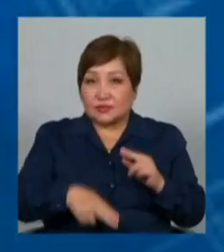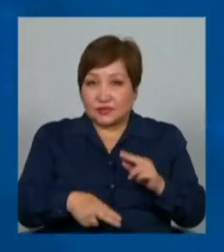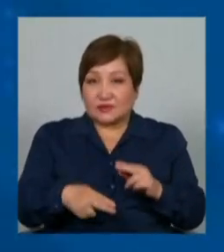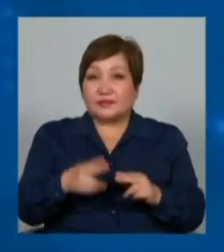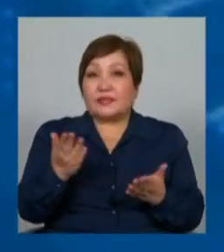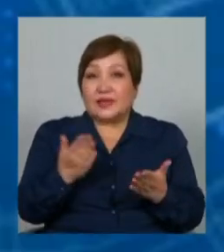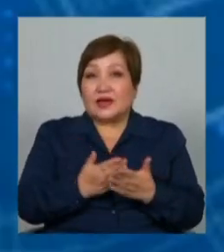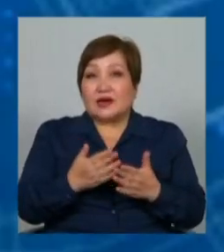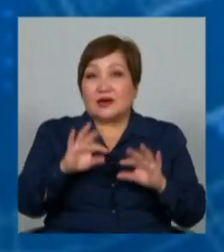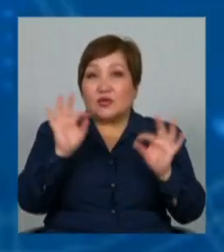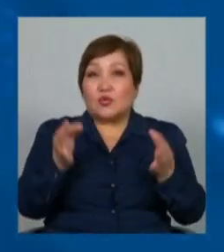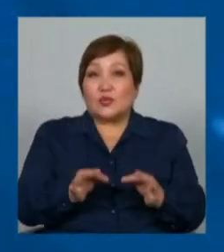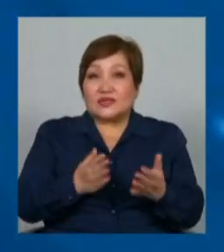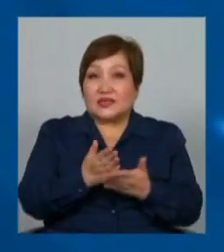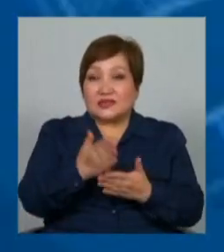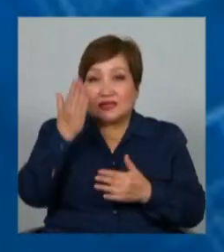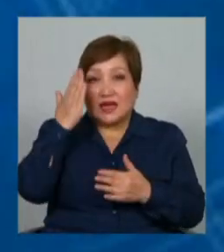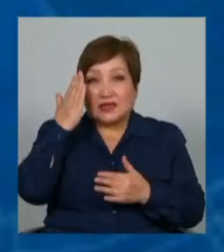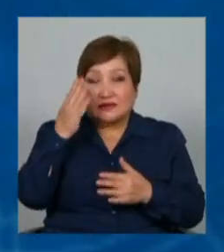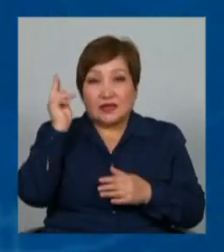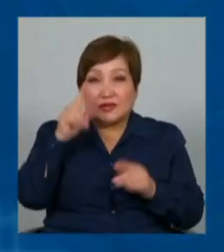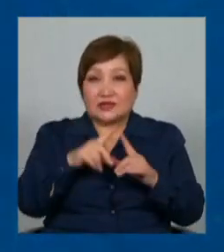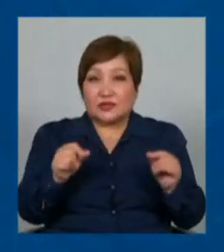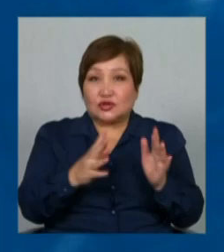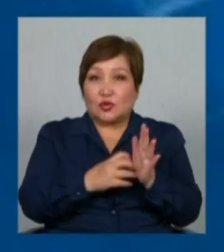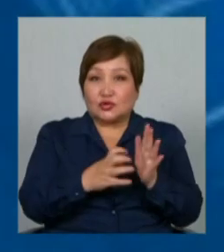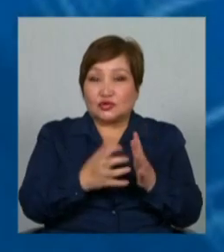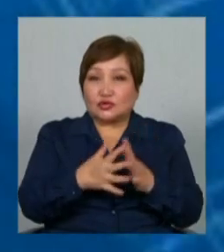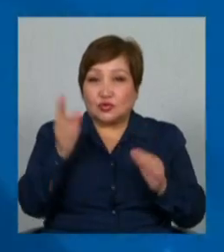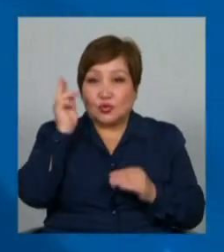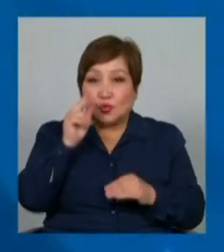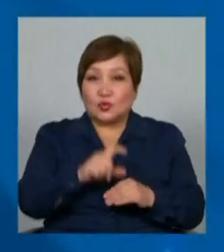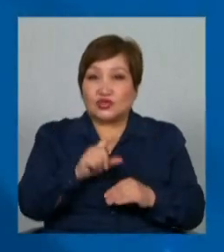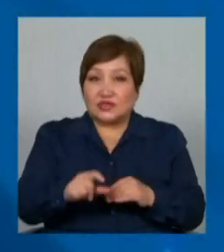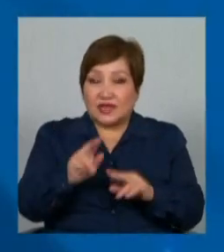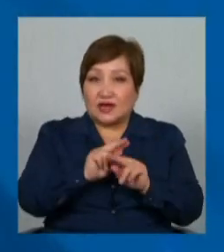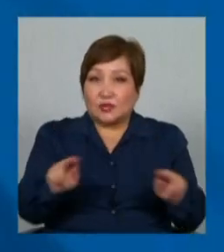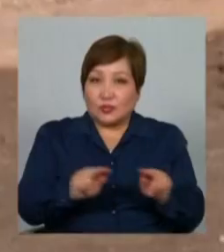өнері саласындағы дарынды балалар мектебінде 900-ге жуық оқушы білім алатын болады.